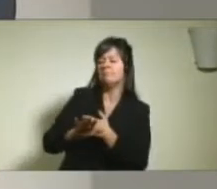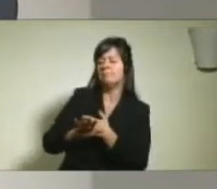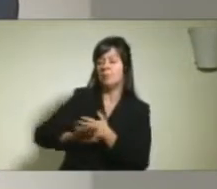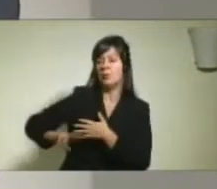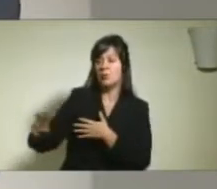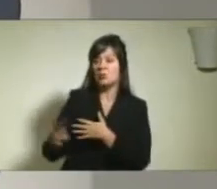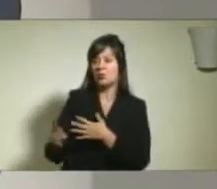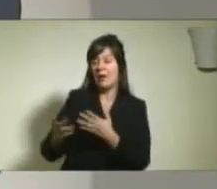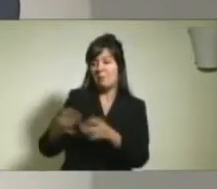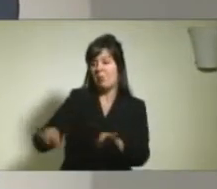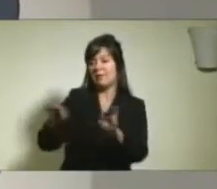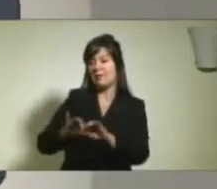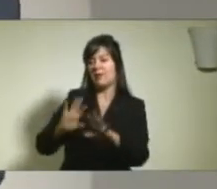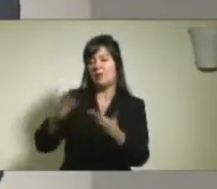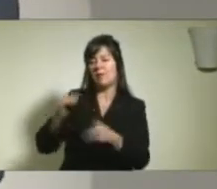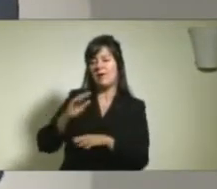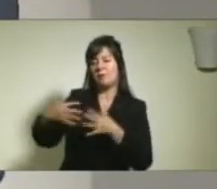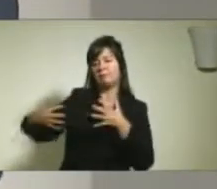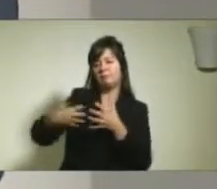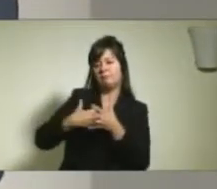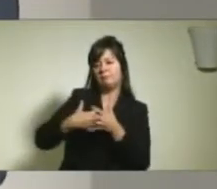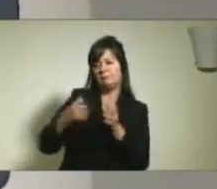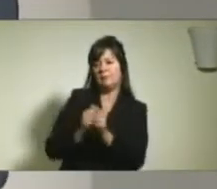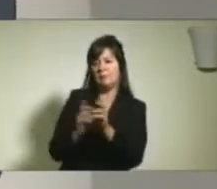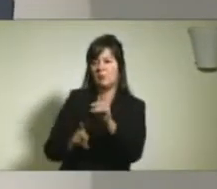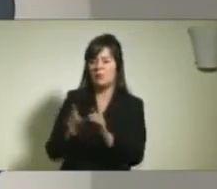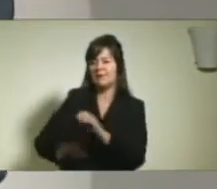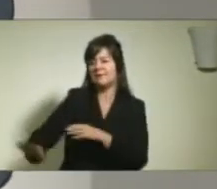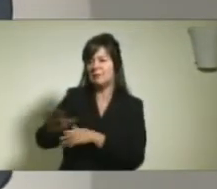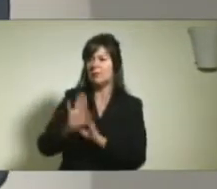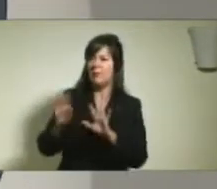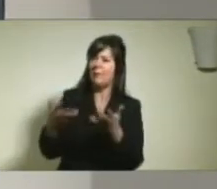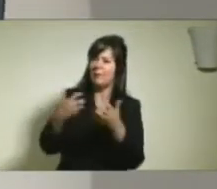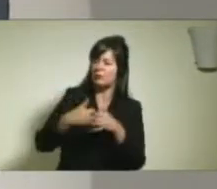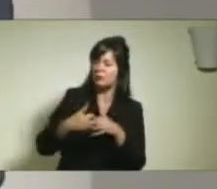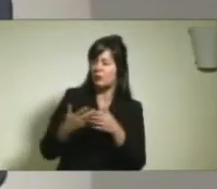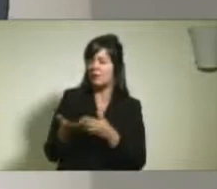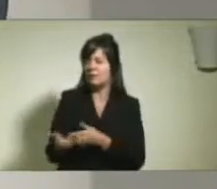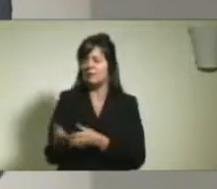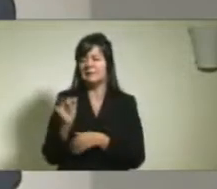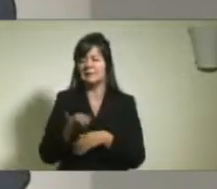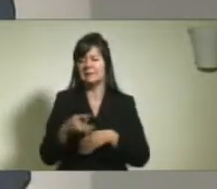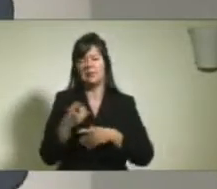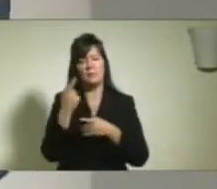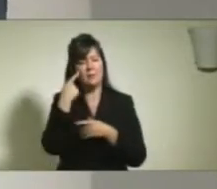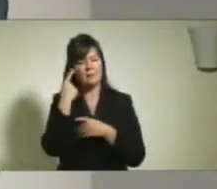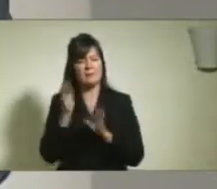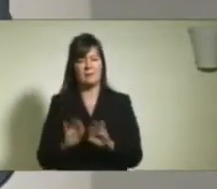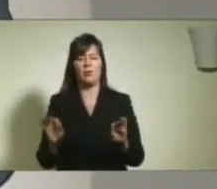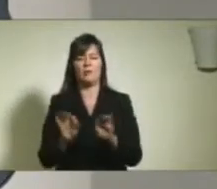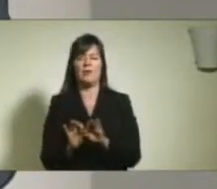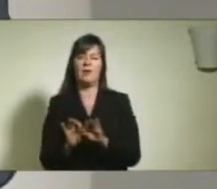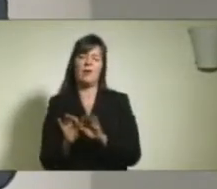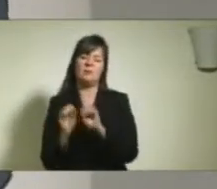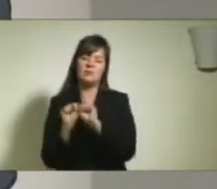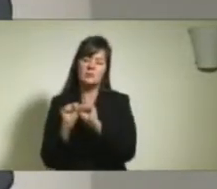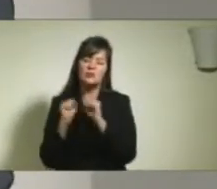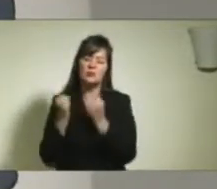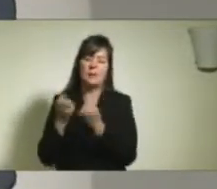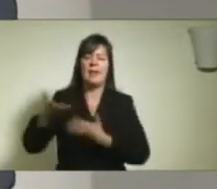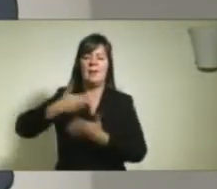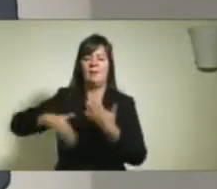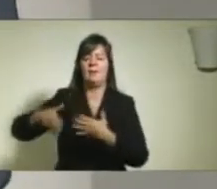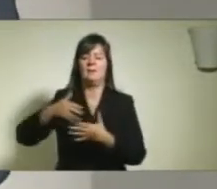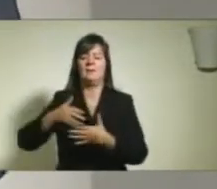urgents au niveau de la population, je pense que c'est extrêmement important qu'on continue à aller de